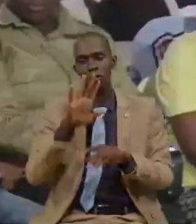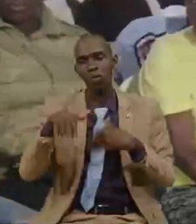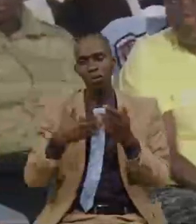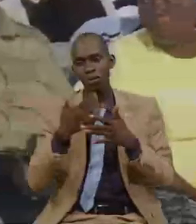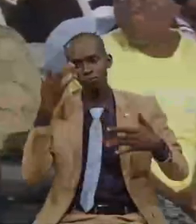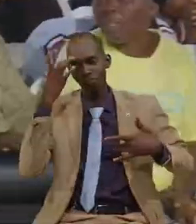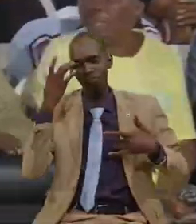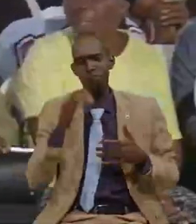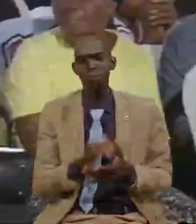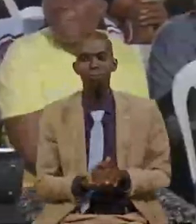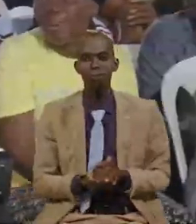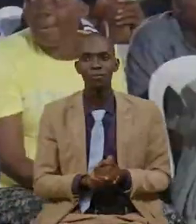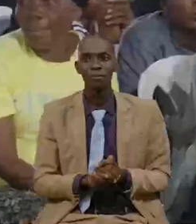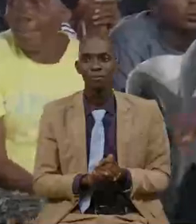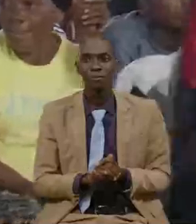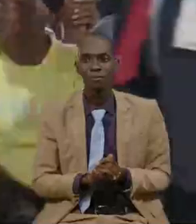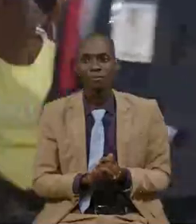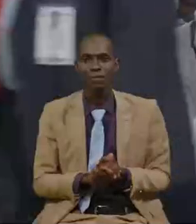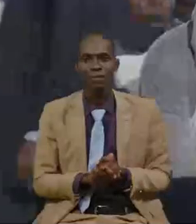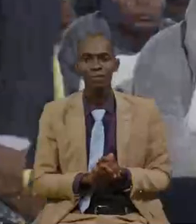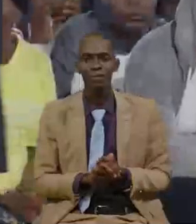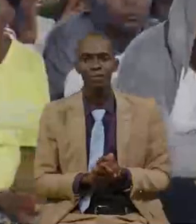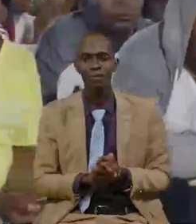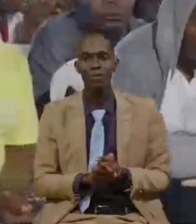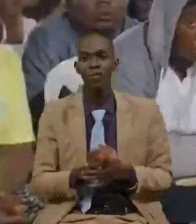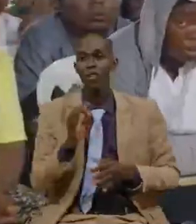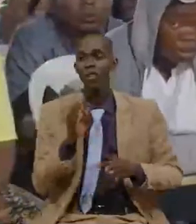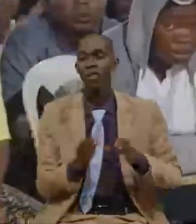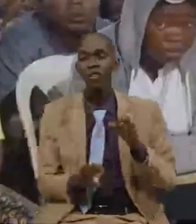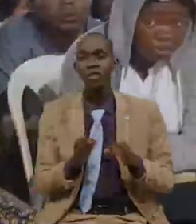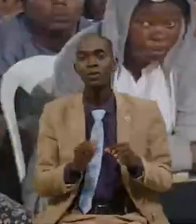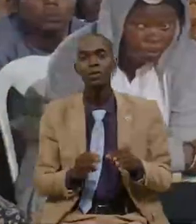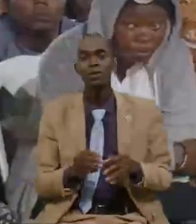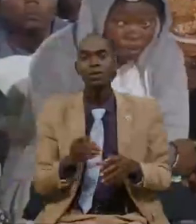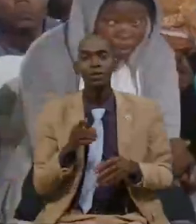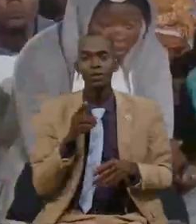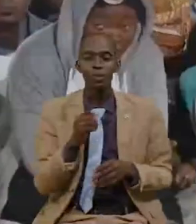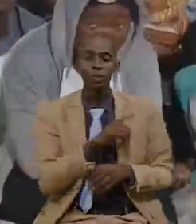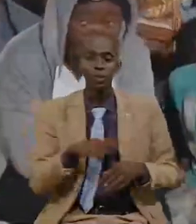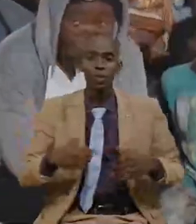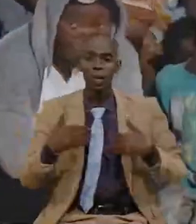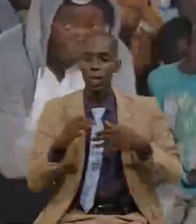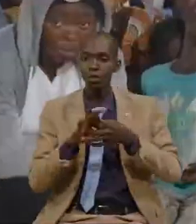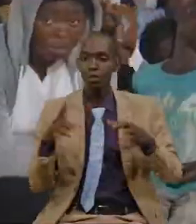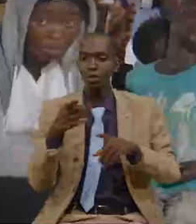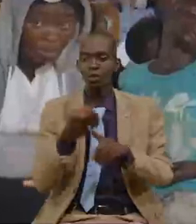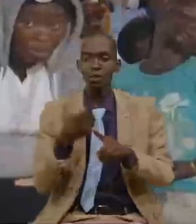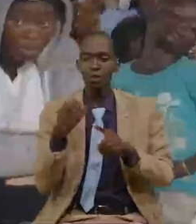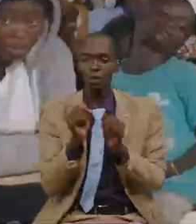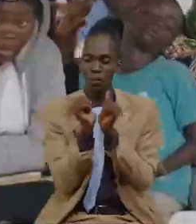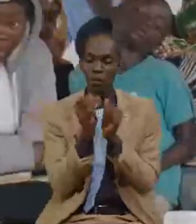cela et puis ce sera fait. Amen. Si vous êtes content, le Seigneur vous a